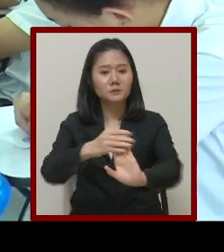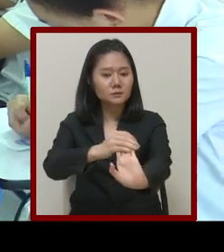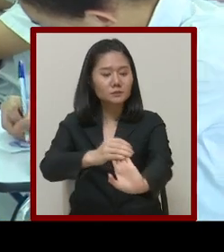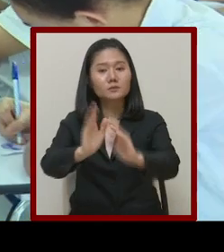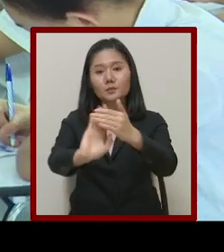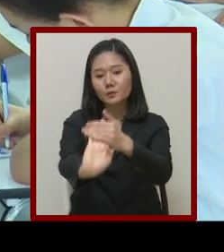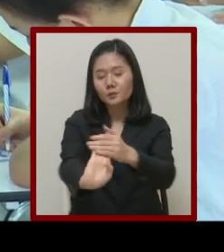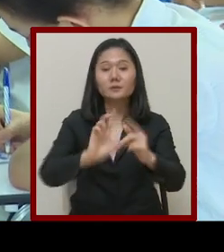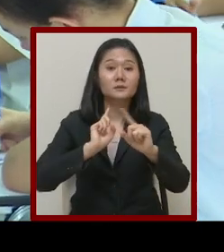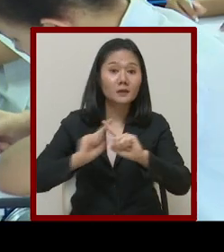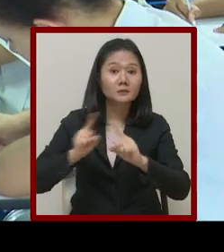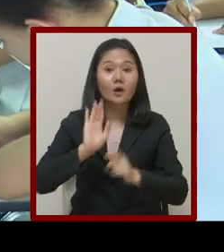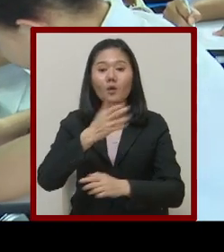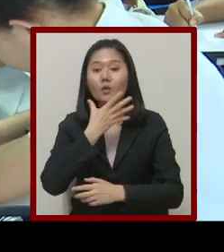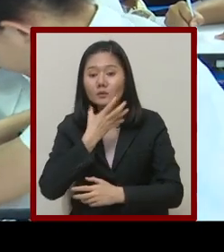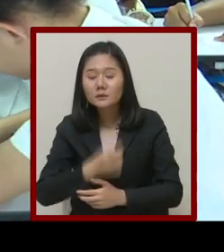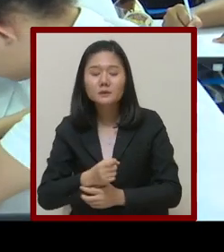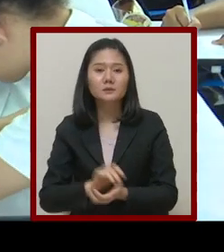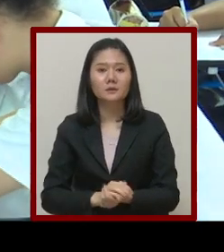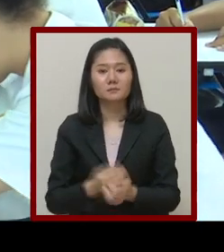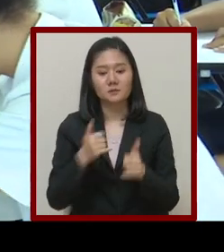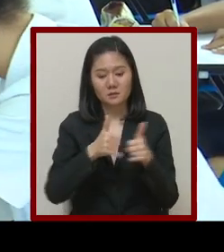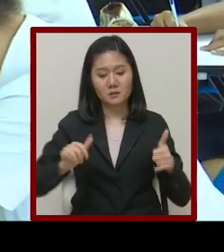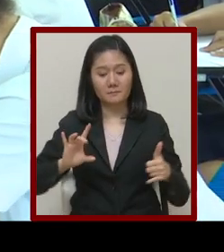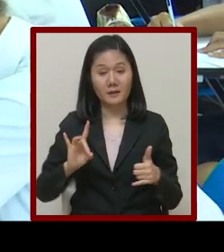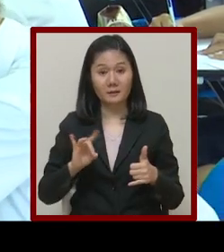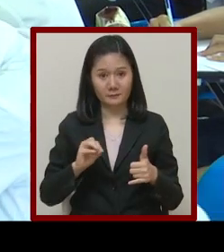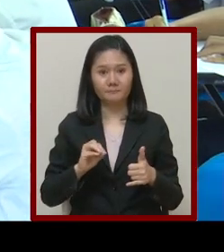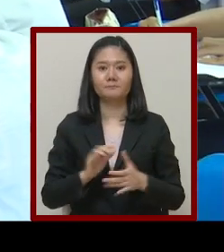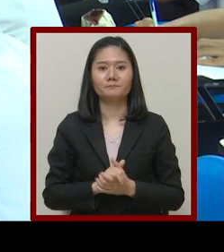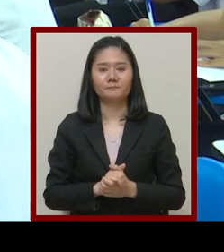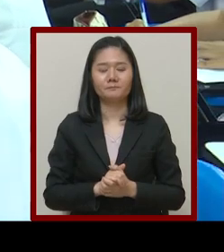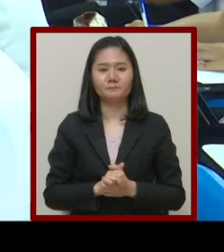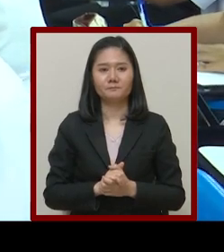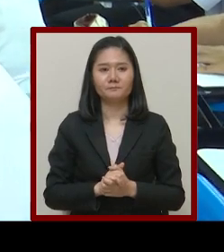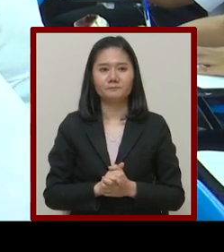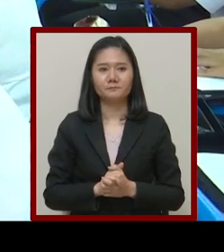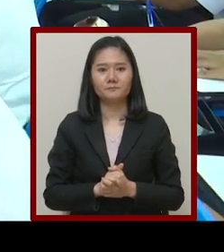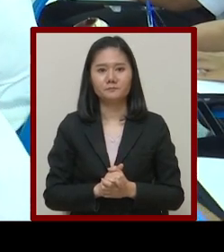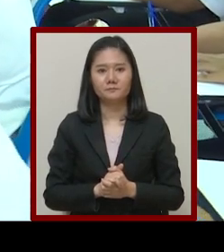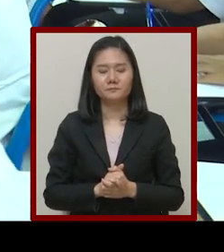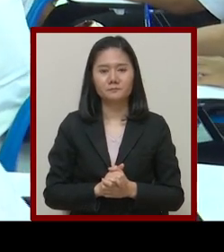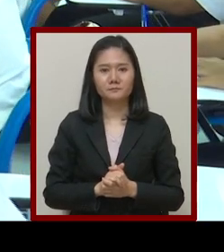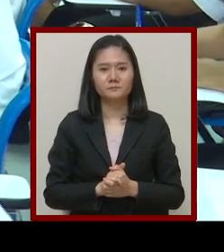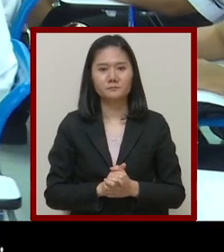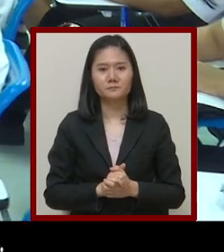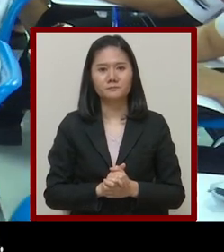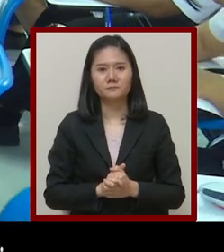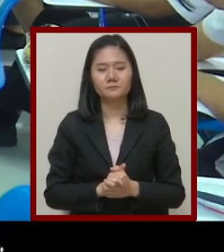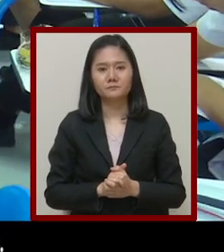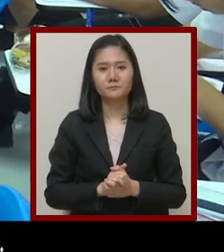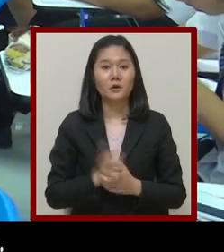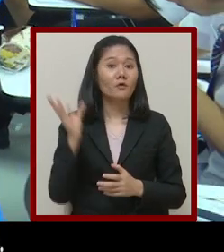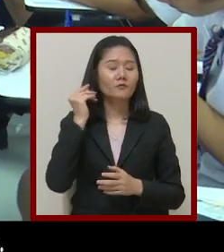ทั้งกี่ท่านะคะเมื่อสักครู่ที่เราบรรยายไว ้80 ท่านะคะบรรจุเอาไว้ในนั้นหมดแล้วนะหรือ